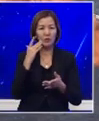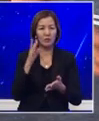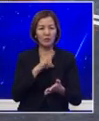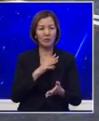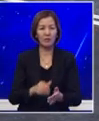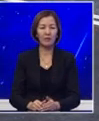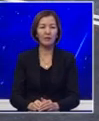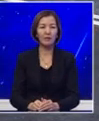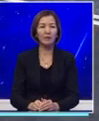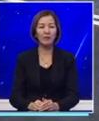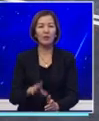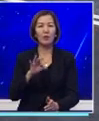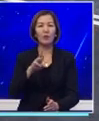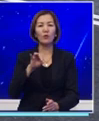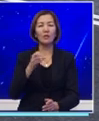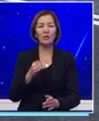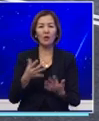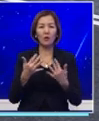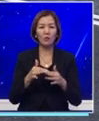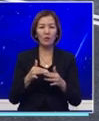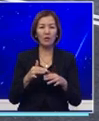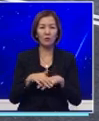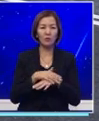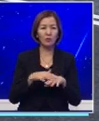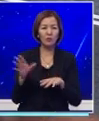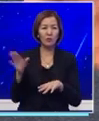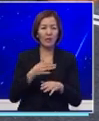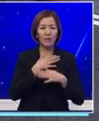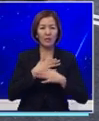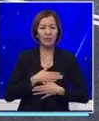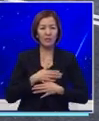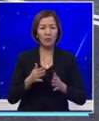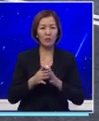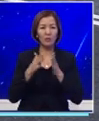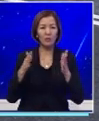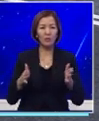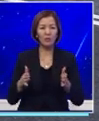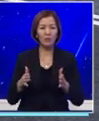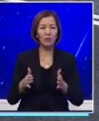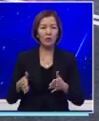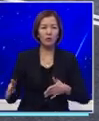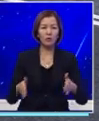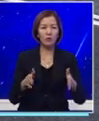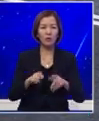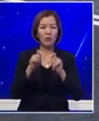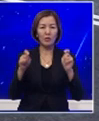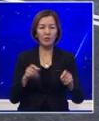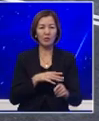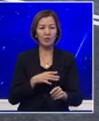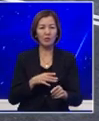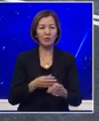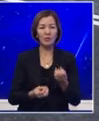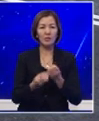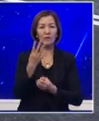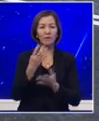Мына Өтіне ауылдағы тұрған адамдардың барлығы риза болып жатыр. Міне жерден қазір үлкен проспект, міне жоғары жақтан төмен қарай